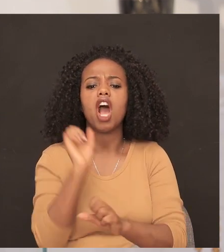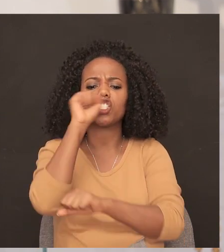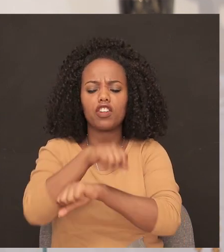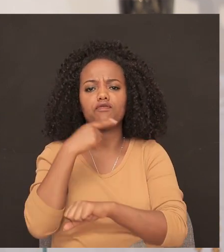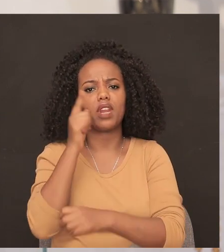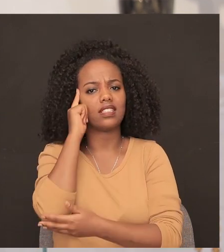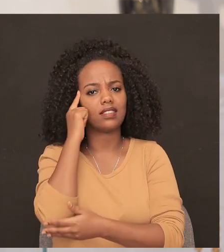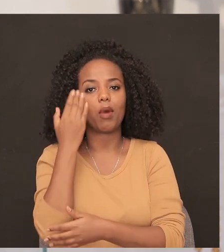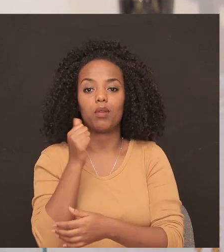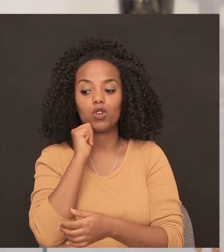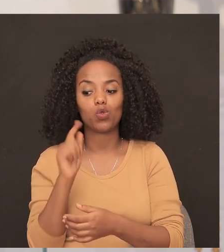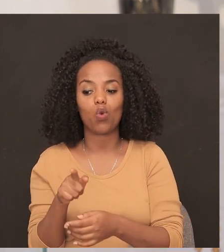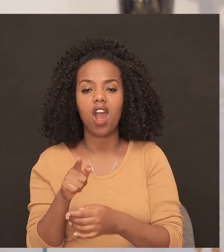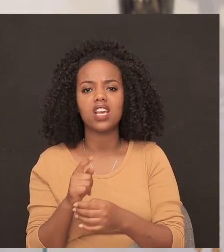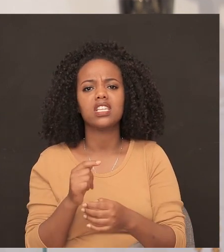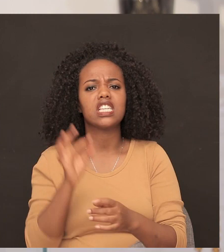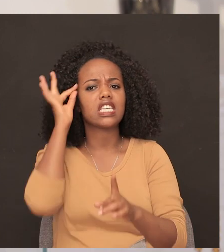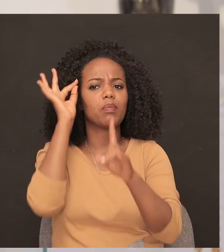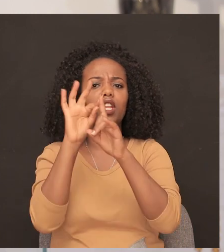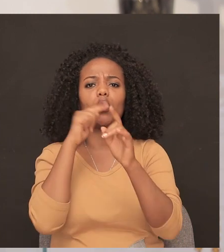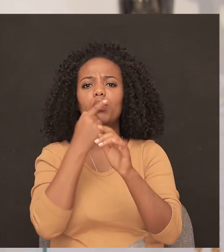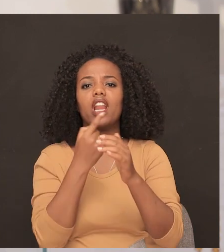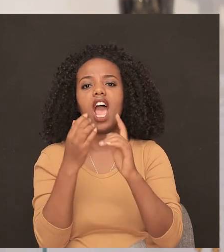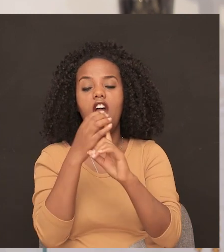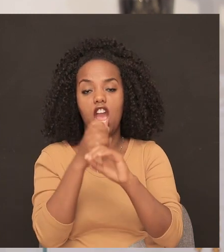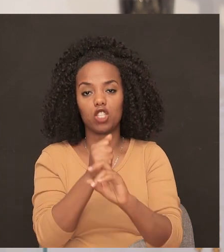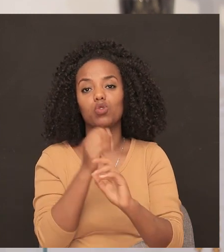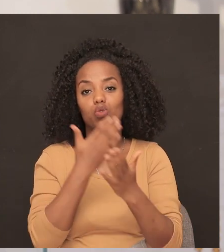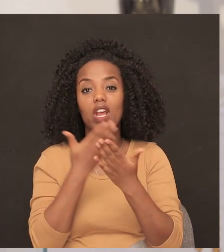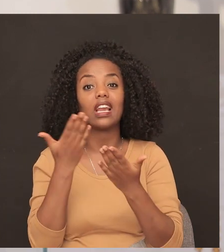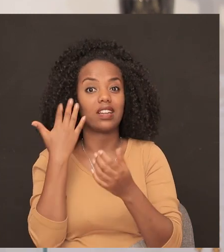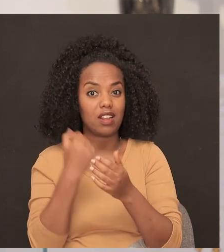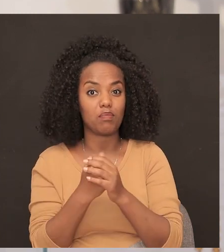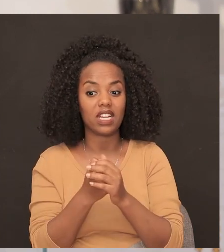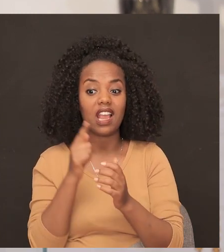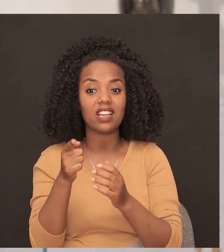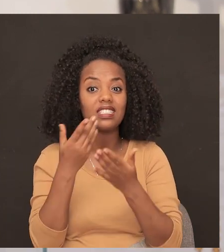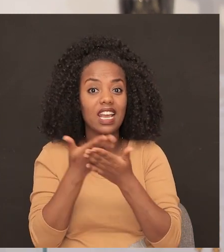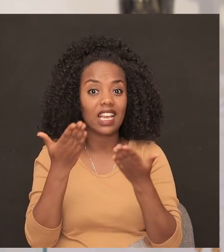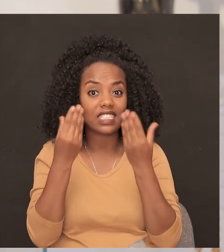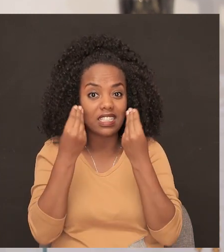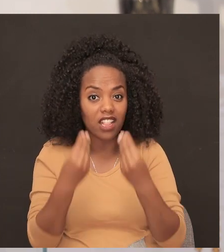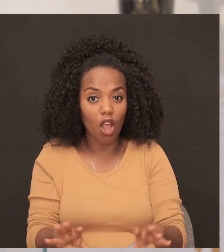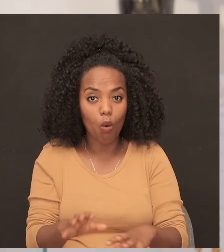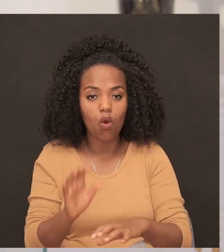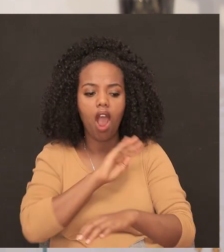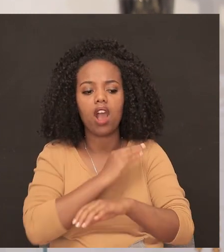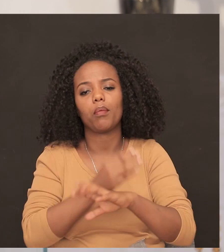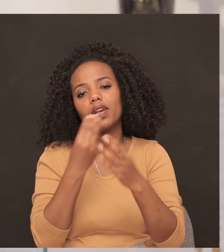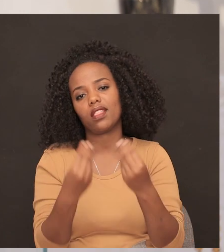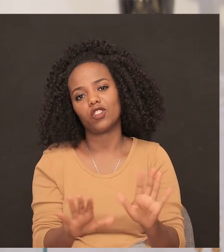ነው። ያሰበችው ግቤ ነው ብላ ያዘችው ነገር ስለነበር ማለት ነው። ያን ነገር ስታጣው አቅም